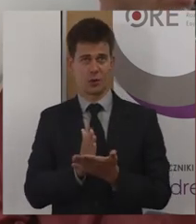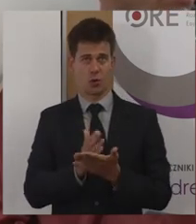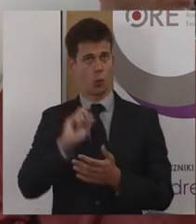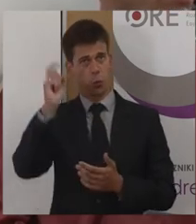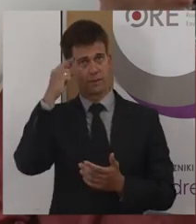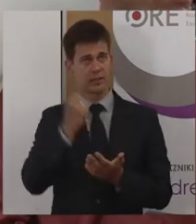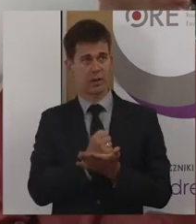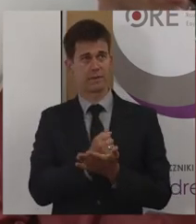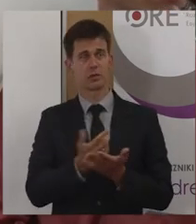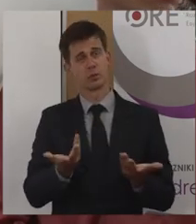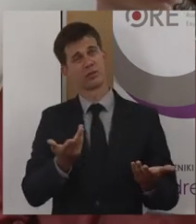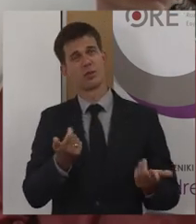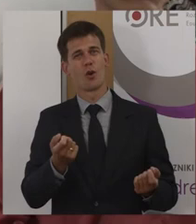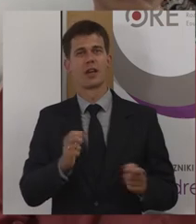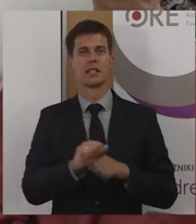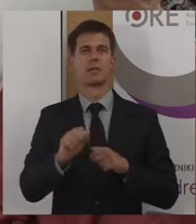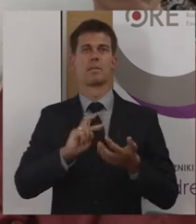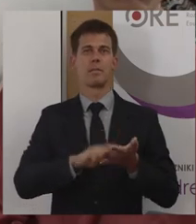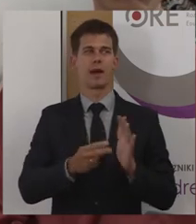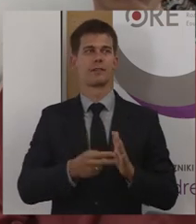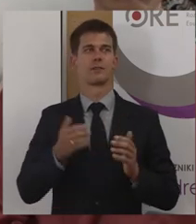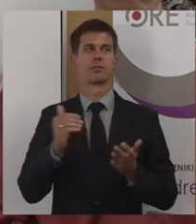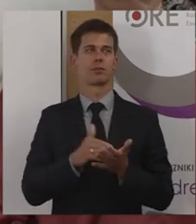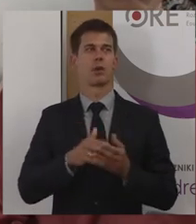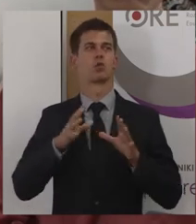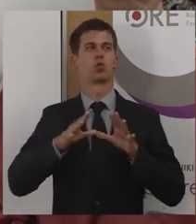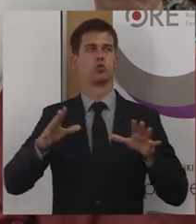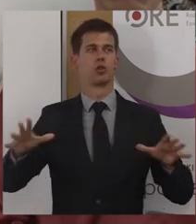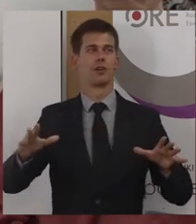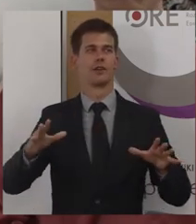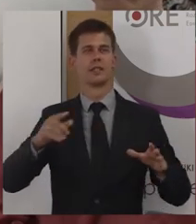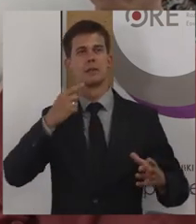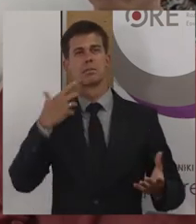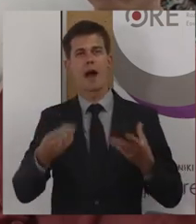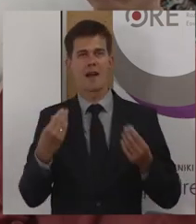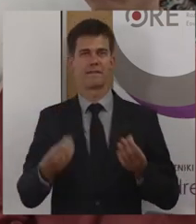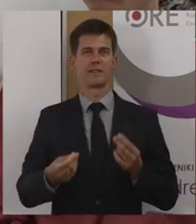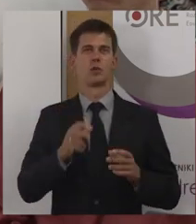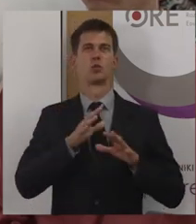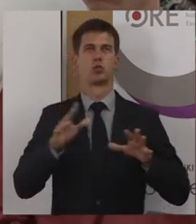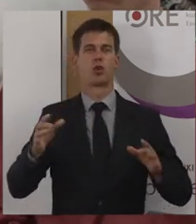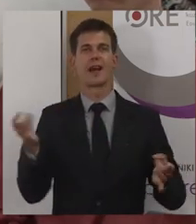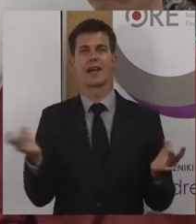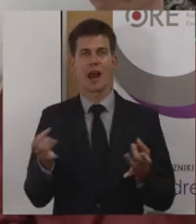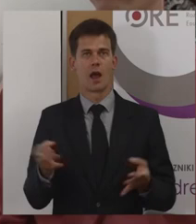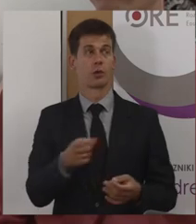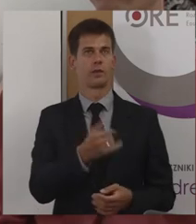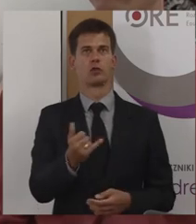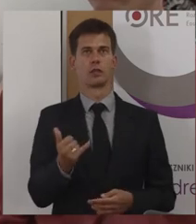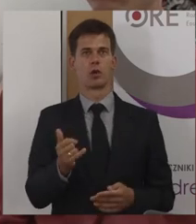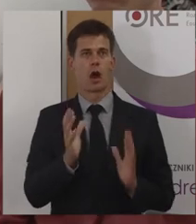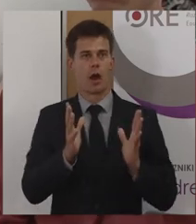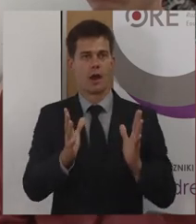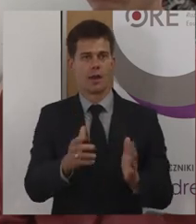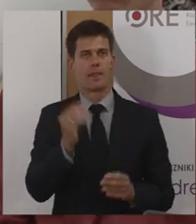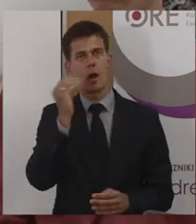tego, co się orientuję, to jest taki zamysł, żeby było dużo ruchu w tym, żeby było dużo gier, no, żeby coś się działo, no bo wtedy dziecko jest